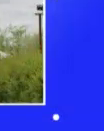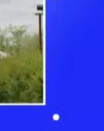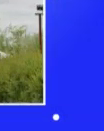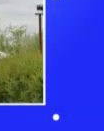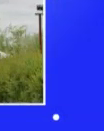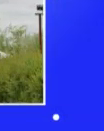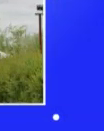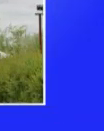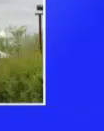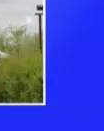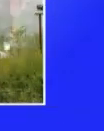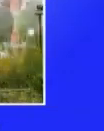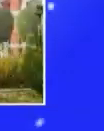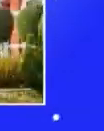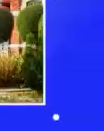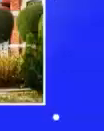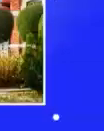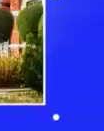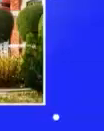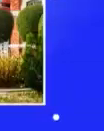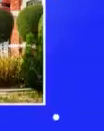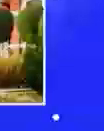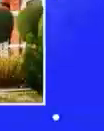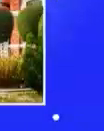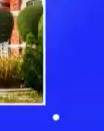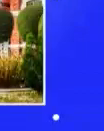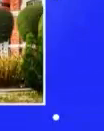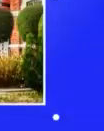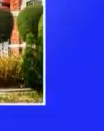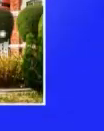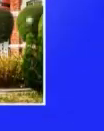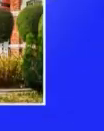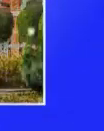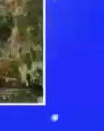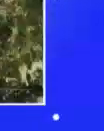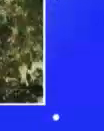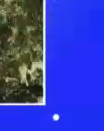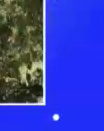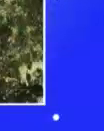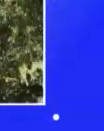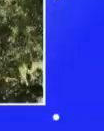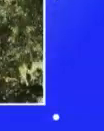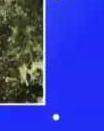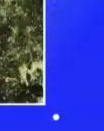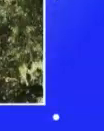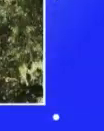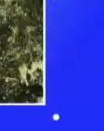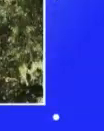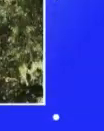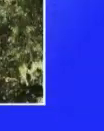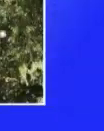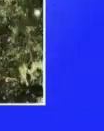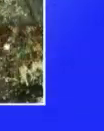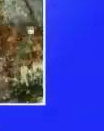күндіз 38 градус ыстық, түнде плюс 21. Сайхында күндіз плюс 40 градус, түнде 24 градус жылы. Жәнібекте күндіз 39 градус